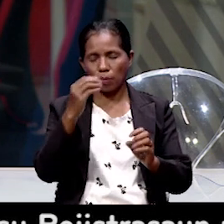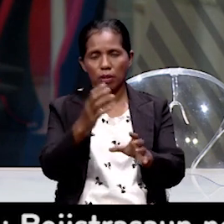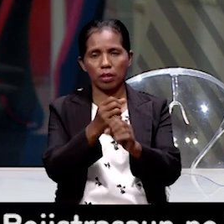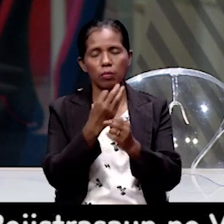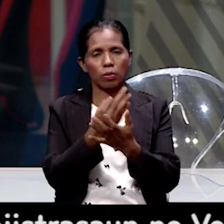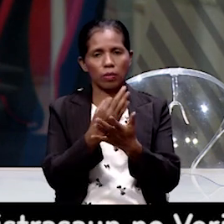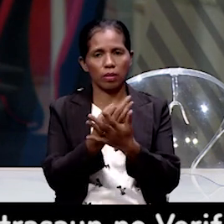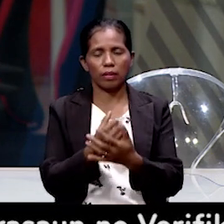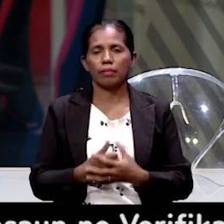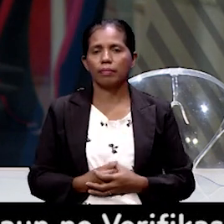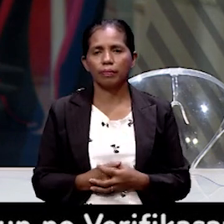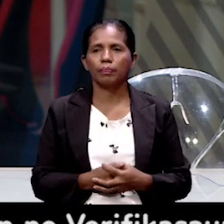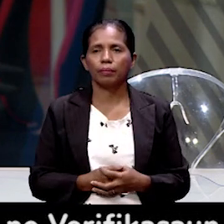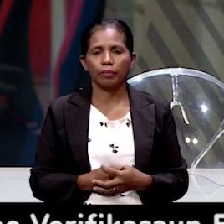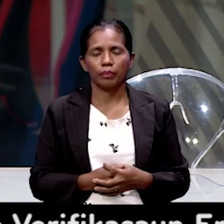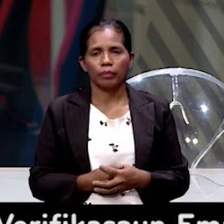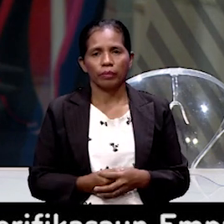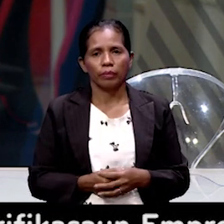saguate.